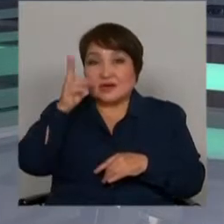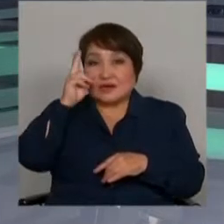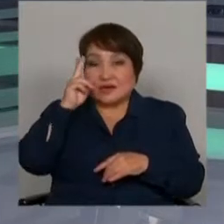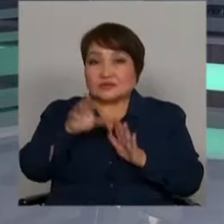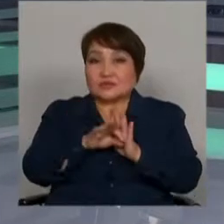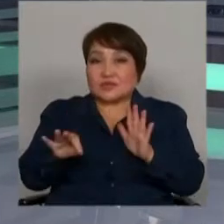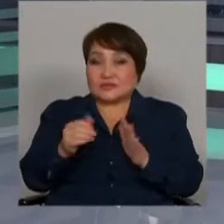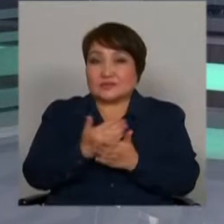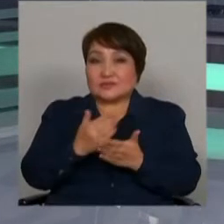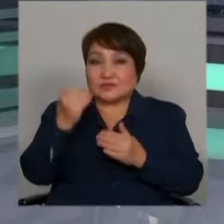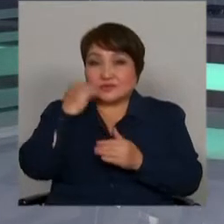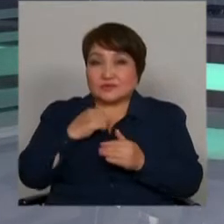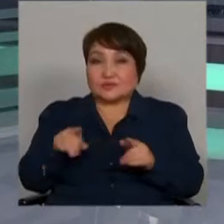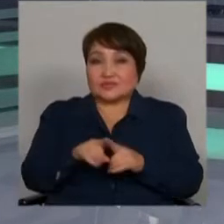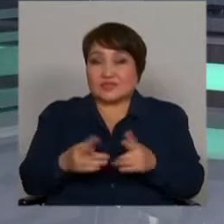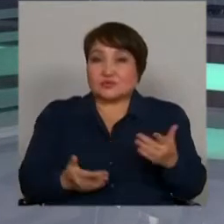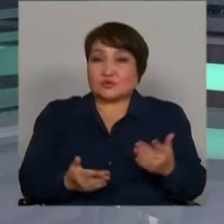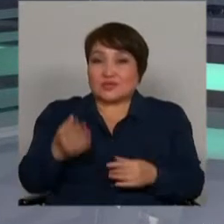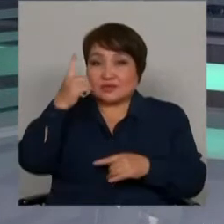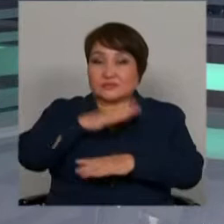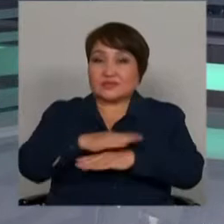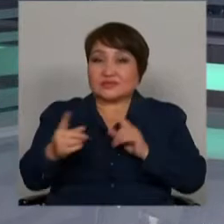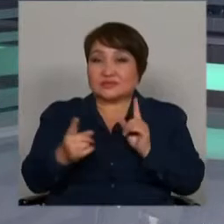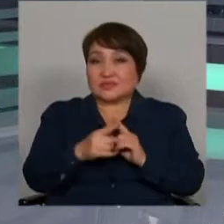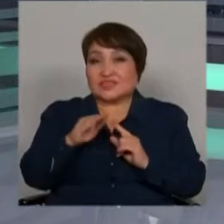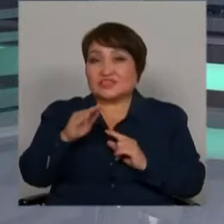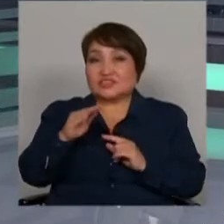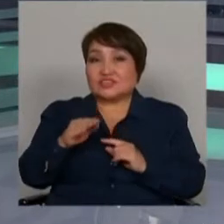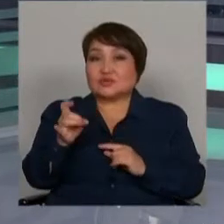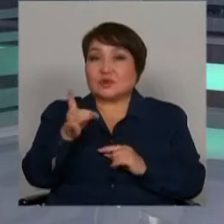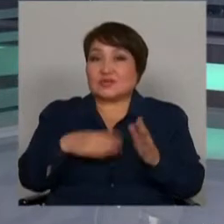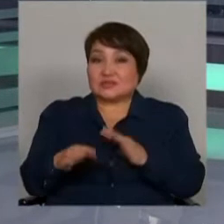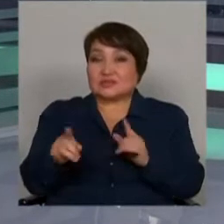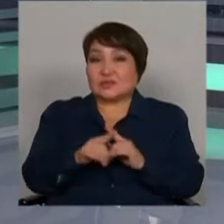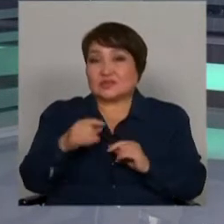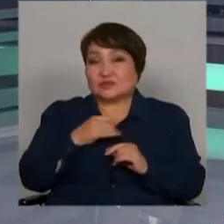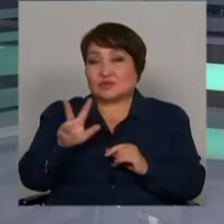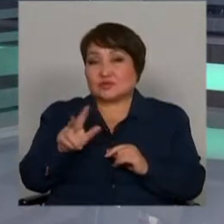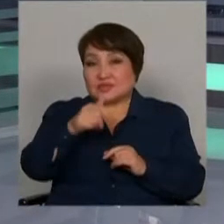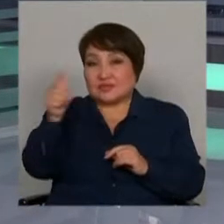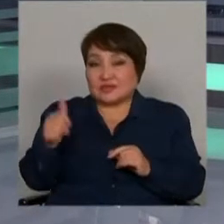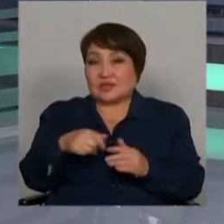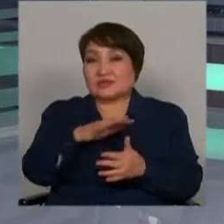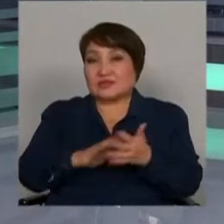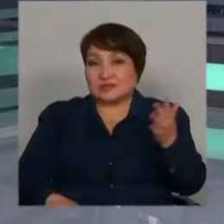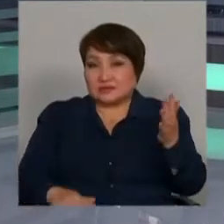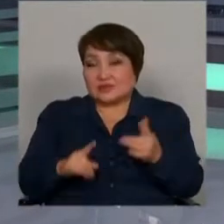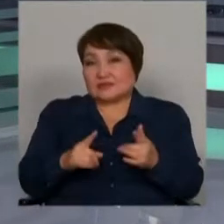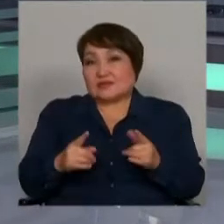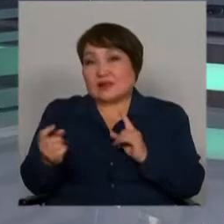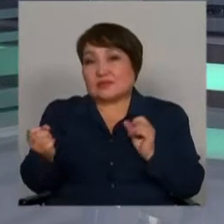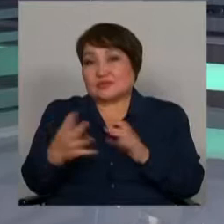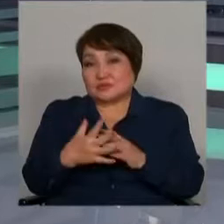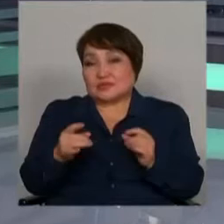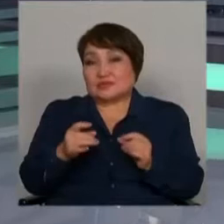кездескен Жетісу ауданы тұрғындары осылай деп шағымданды. Бас аяғы 3 сағатқа жалғасқан басқосуда ел жұрт емін еркін сұрақтарын қой. Бұдан